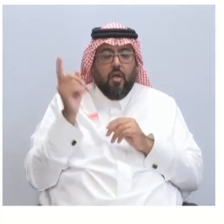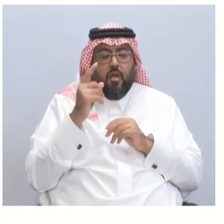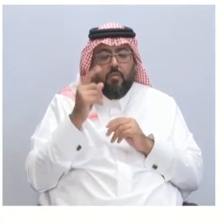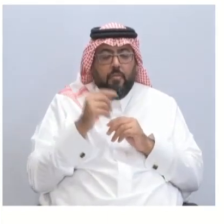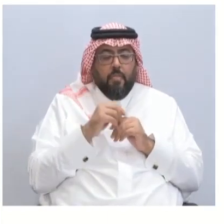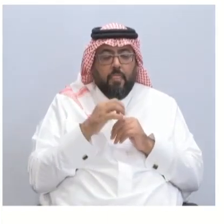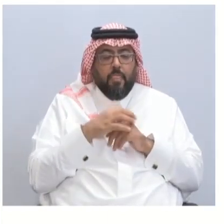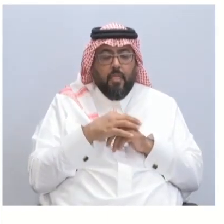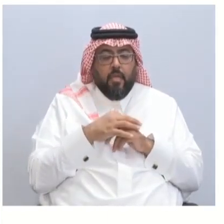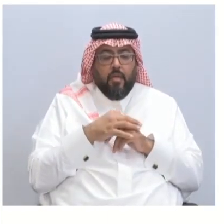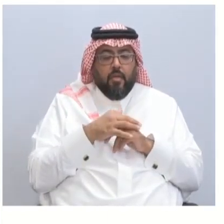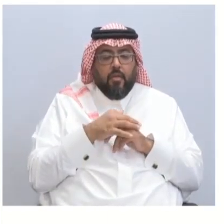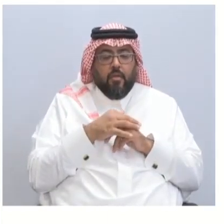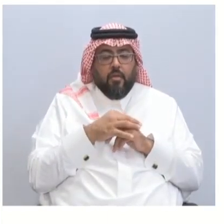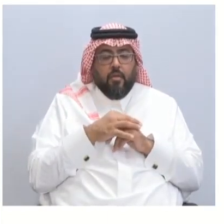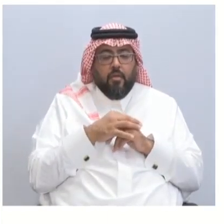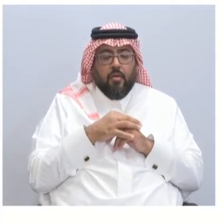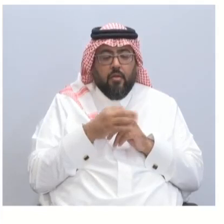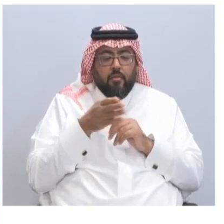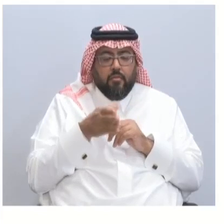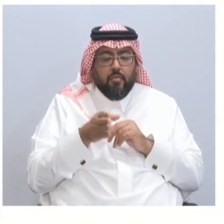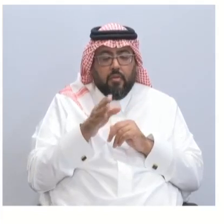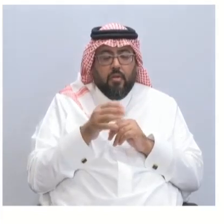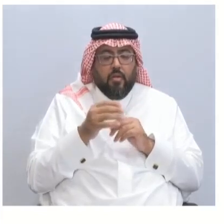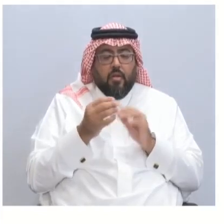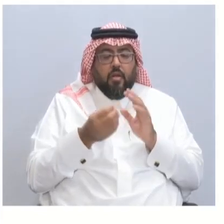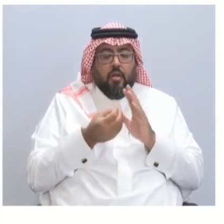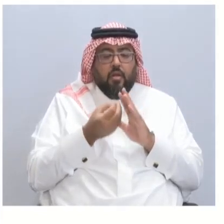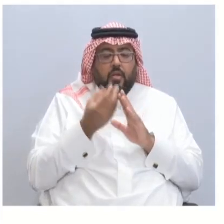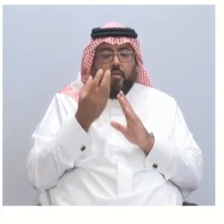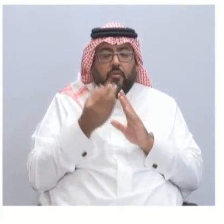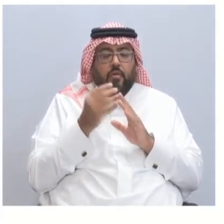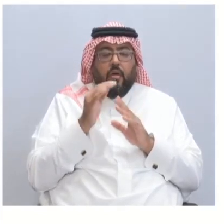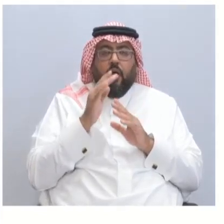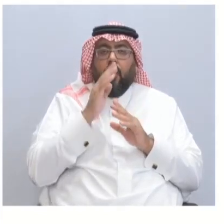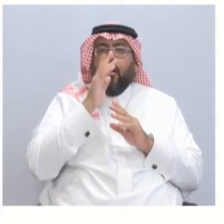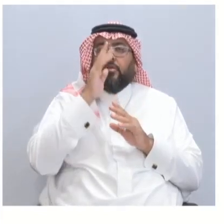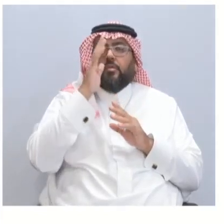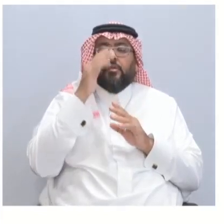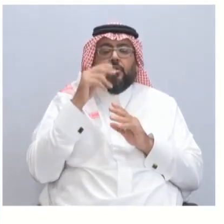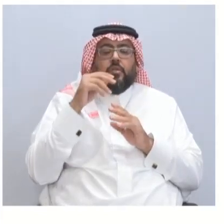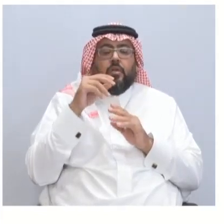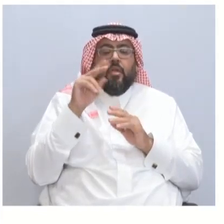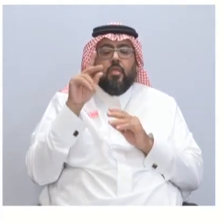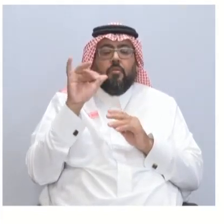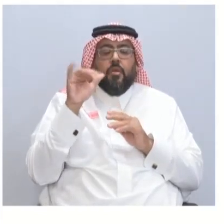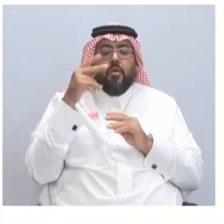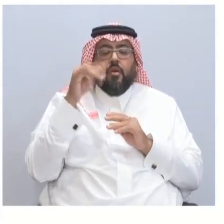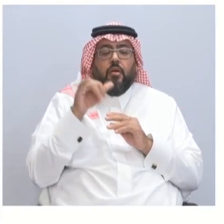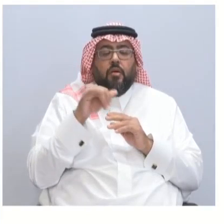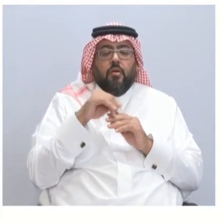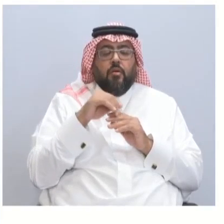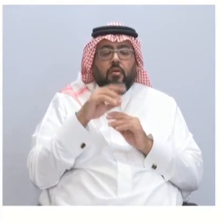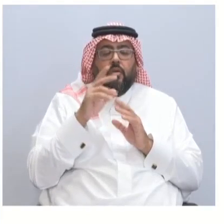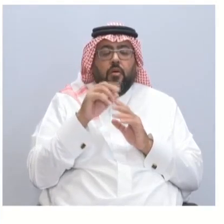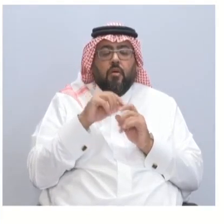الانتاج والاحتياطي في مجال النفط وكذلك الغاز الطبيعي وقد